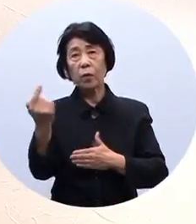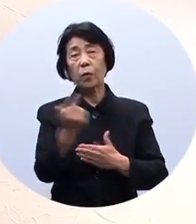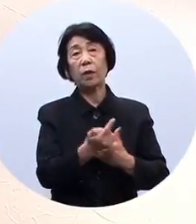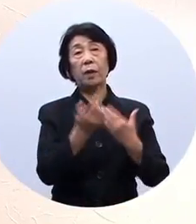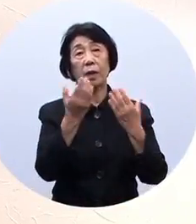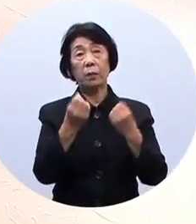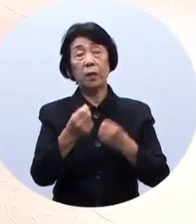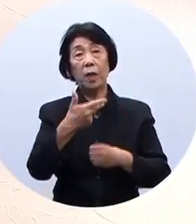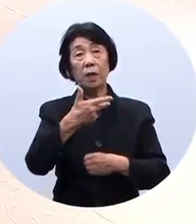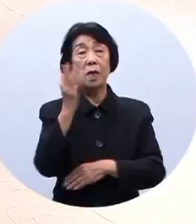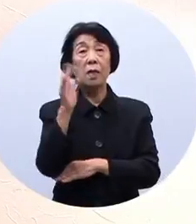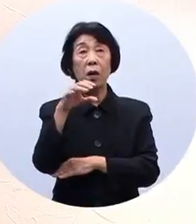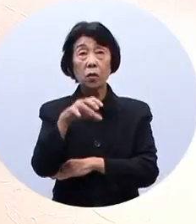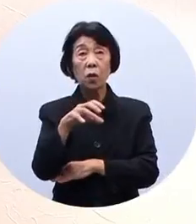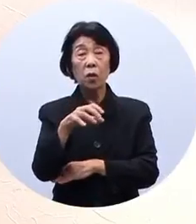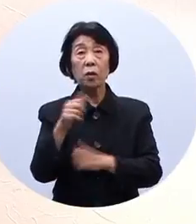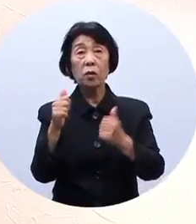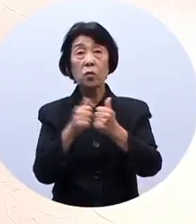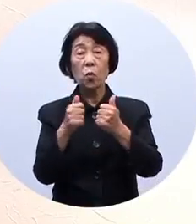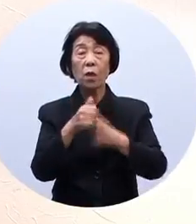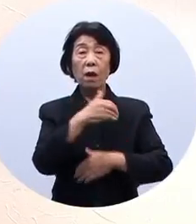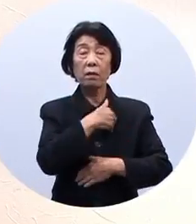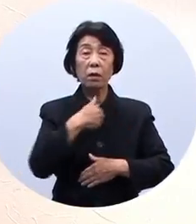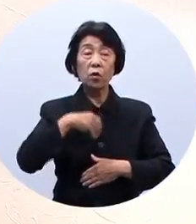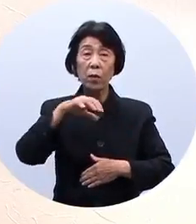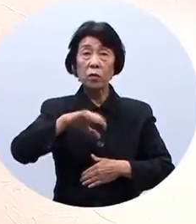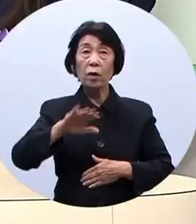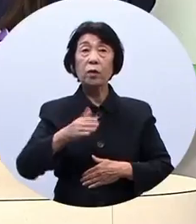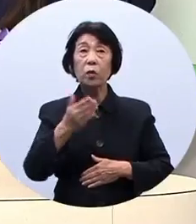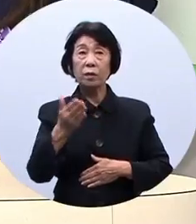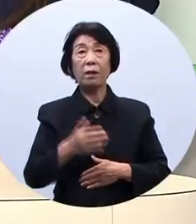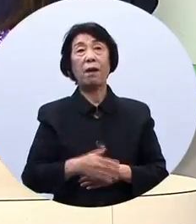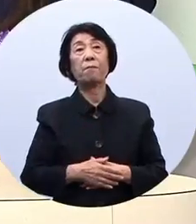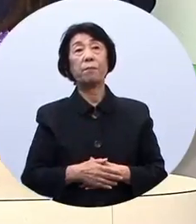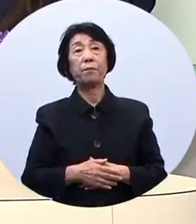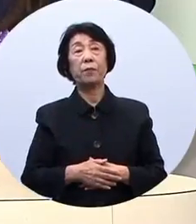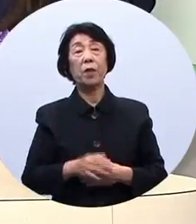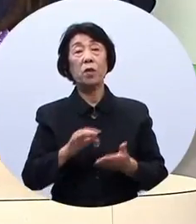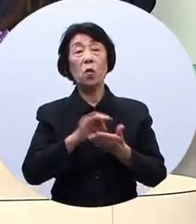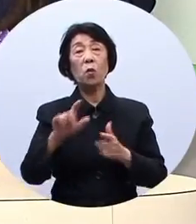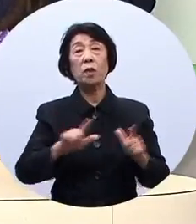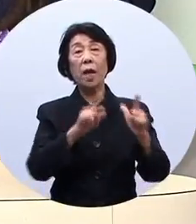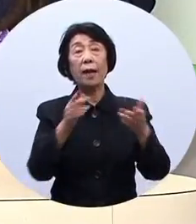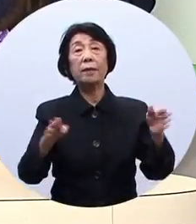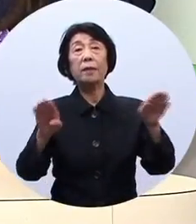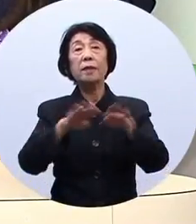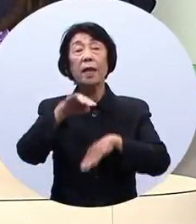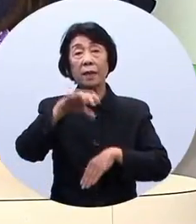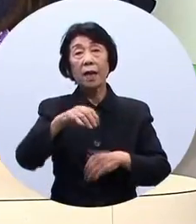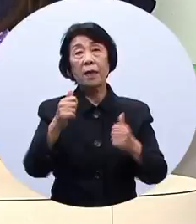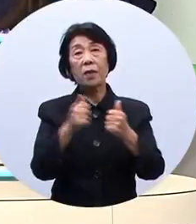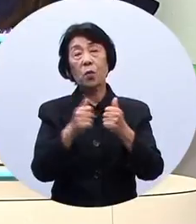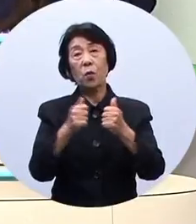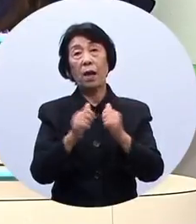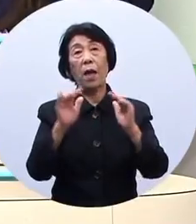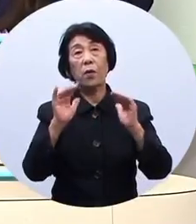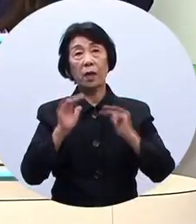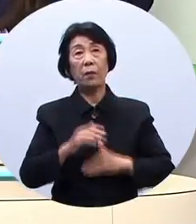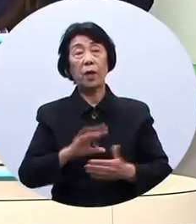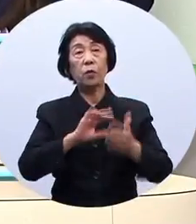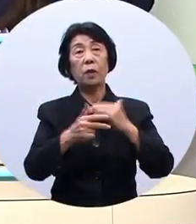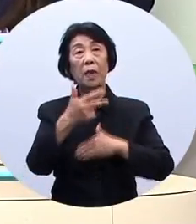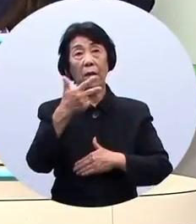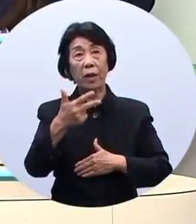が、市役所にそういうことを相談できるところがあるんでしょうか。 はい、消費生活センターで相談に応じています。藤